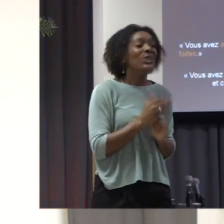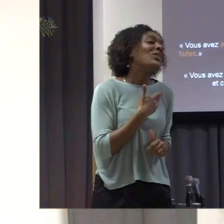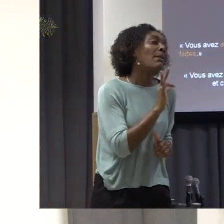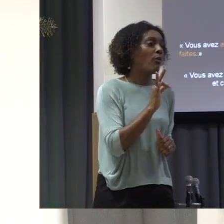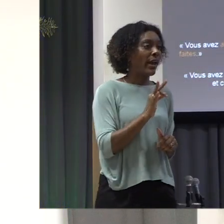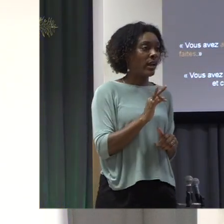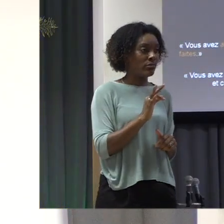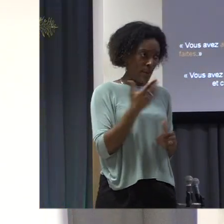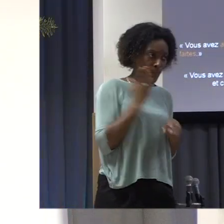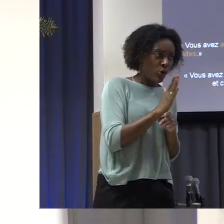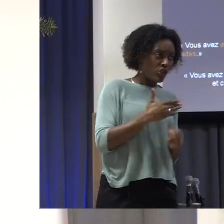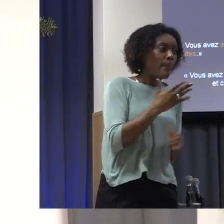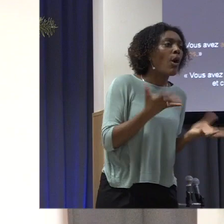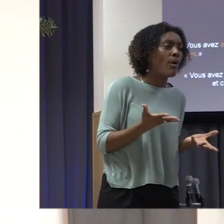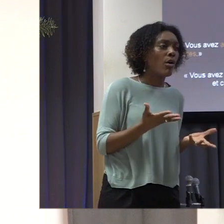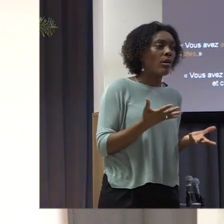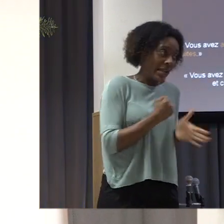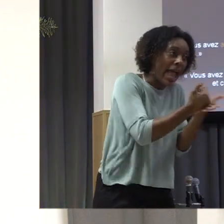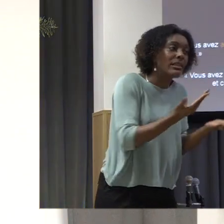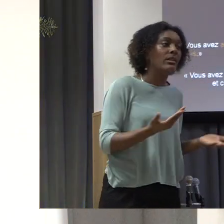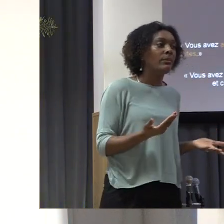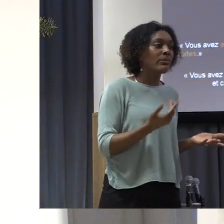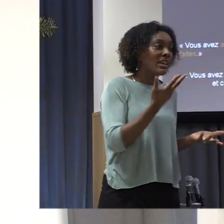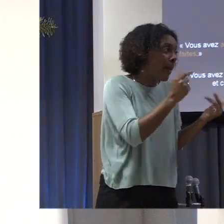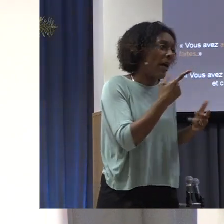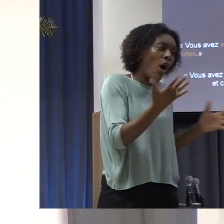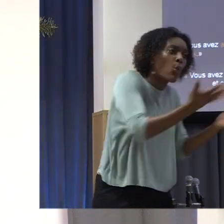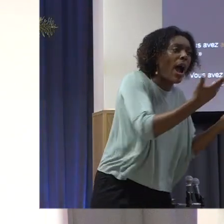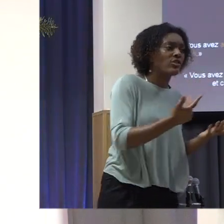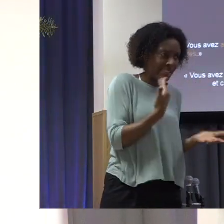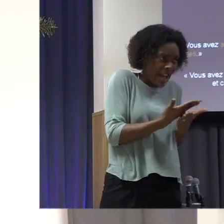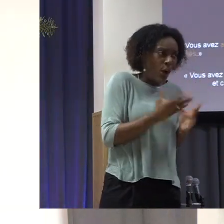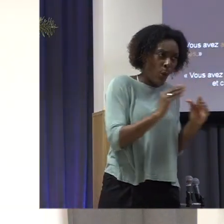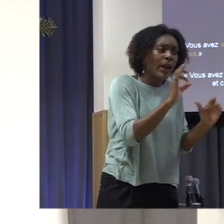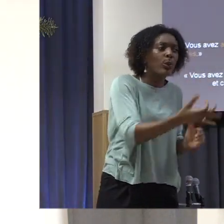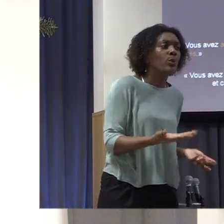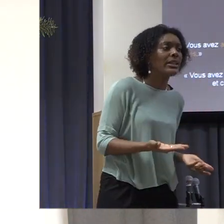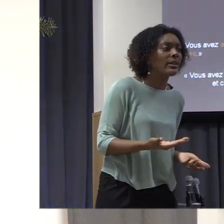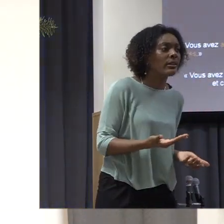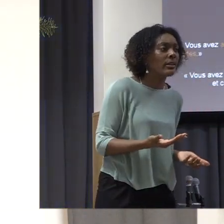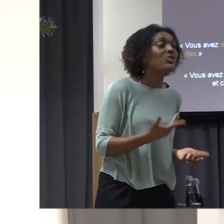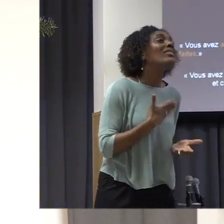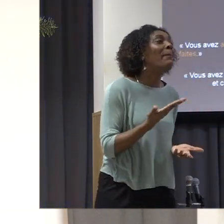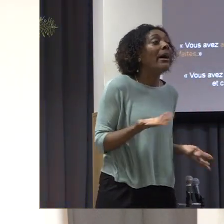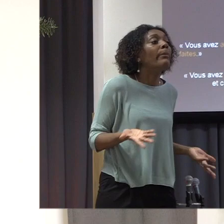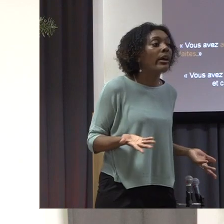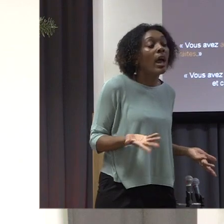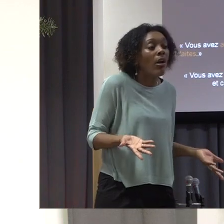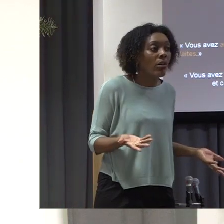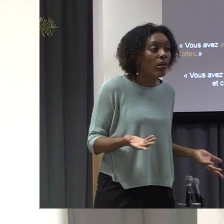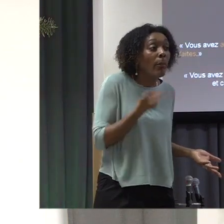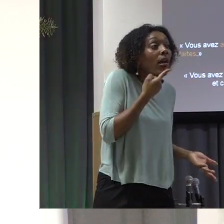Manifestons notre amour concrètement à nos frères et sœurs. Il parle du travail de leur amour et de la fermeté de leur